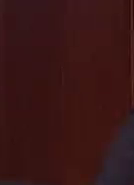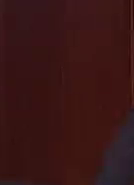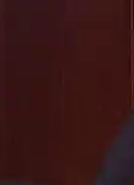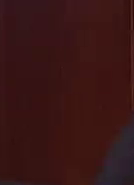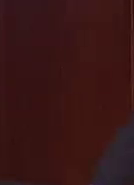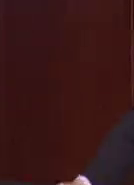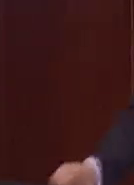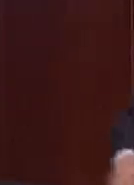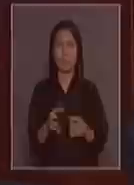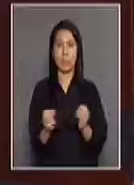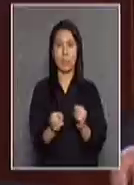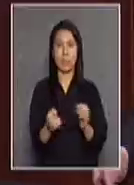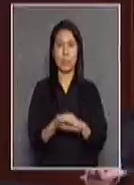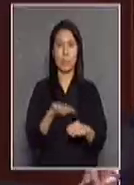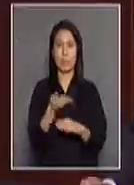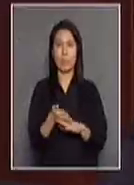會議恢復。